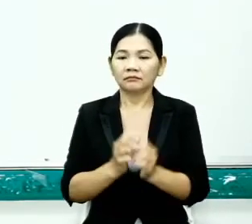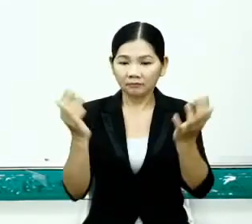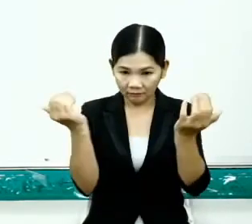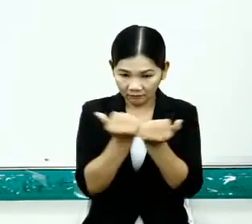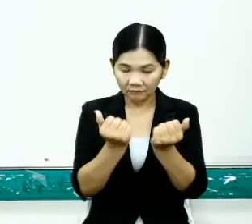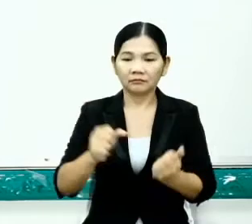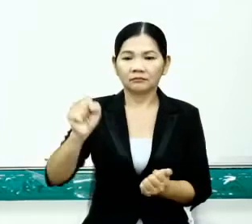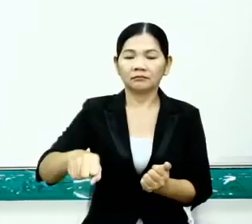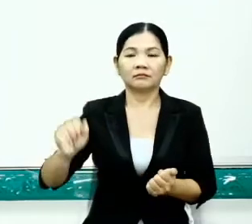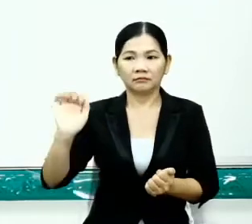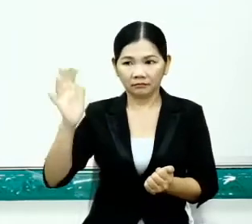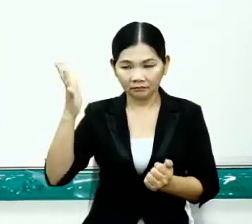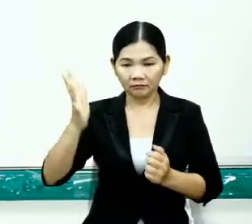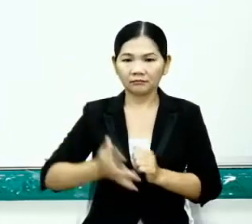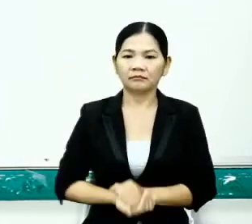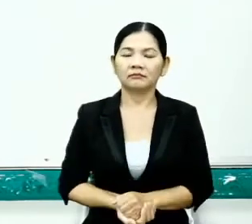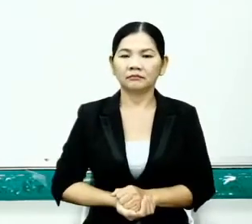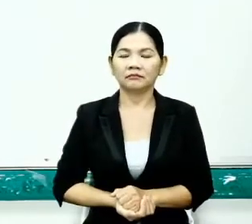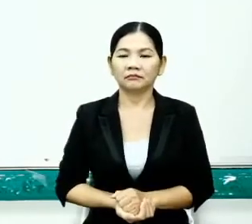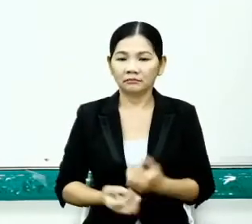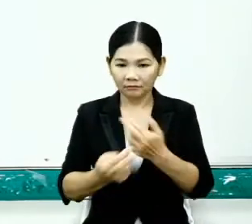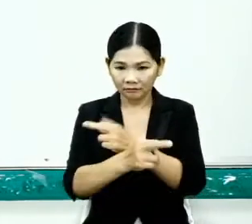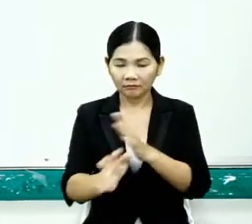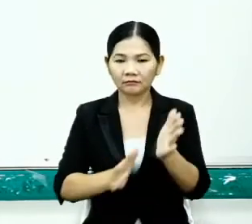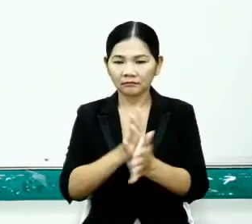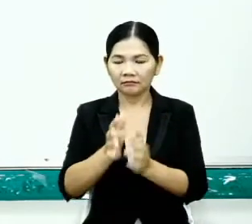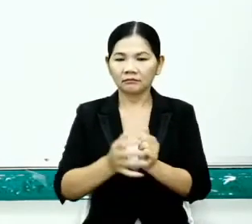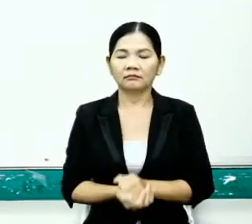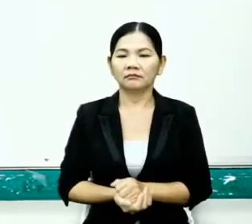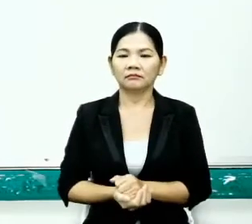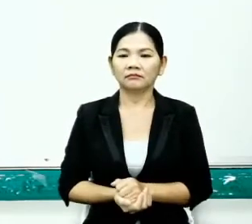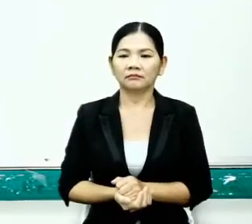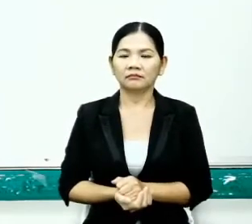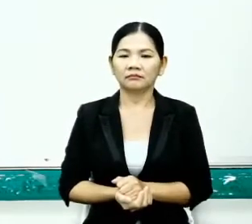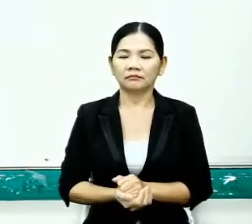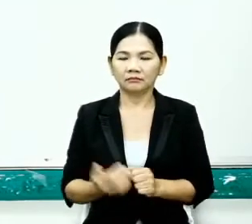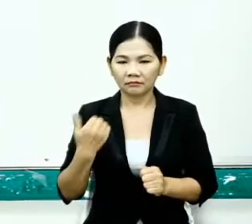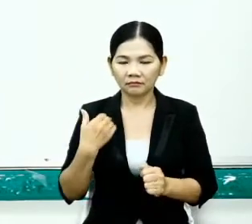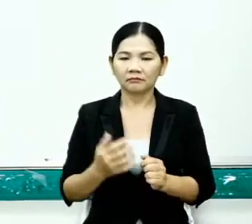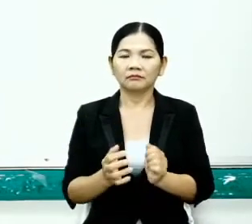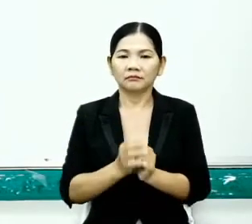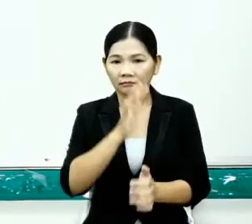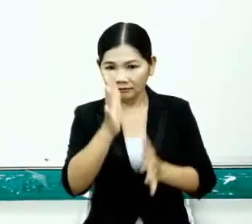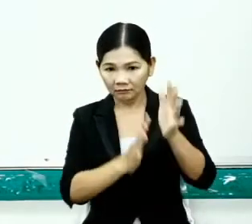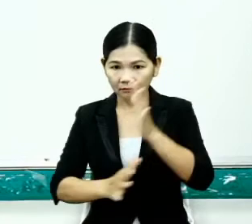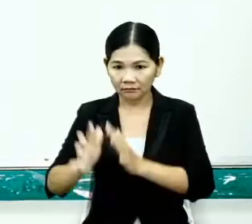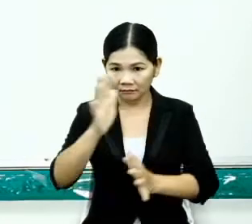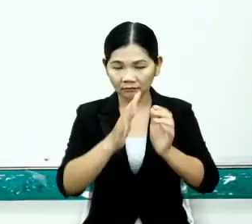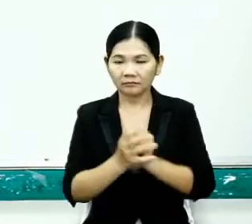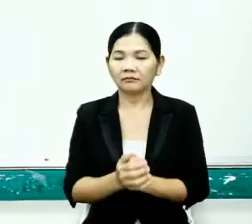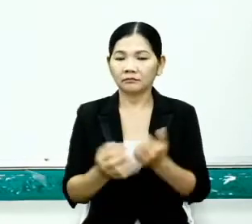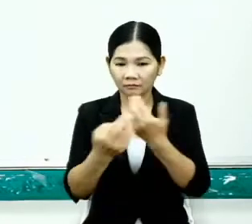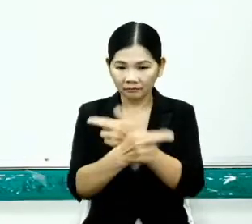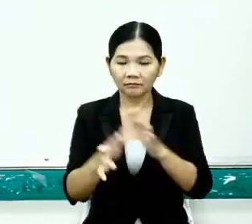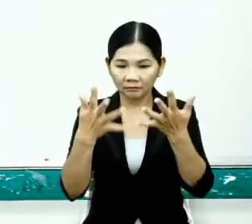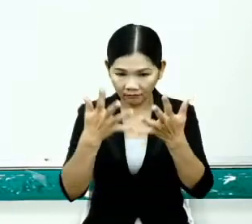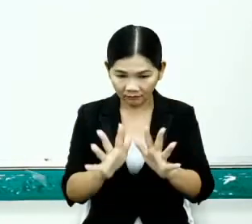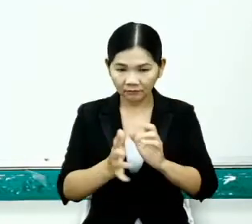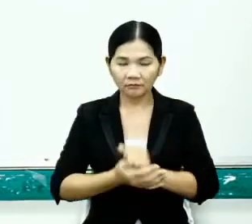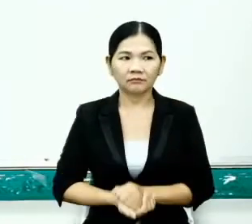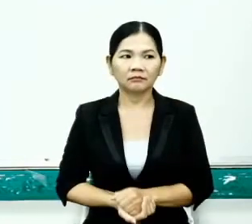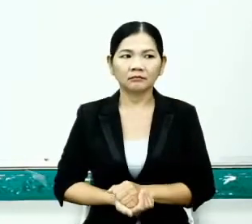ល្បែងបាទចាជាមួយអ្នកគ្រូណាដោយកូនត្រៀមដៃសម្រាប់ធ្វើសញ្ញាត្រៀមរួចរាល់ហើយឬនៅ